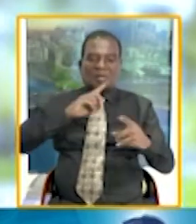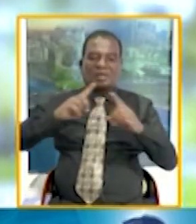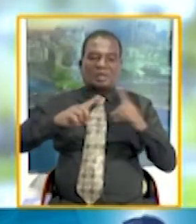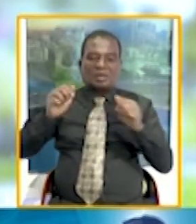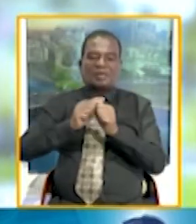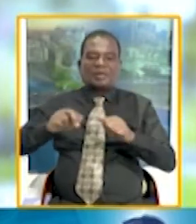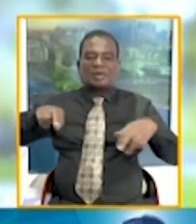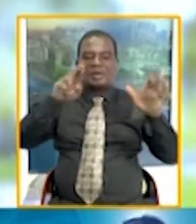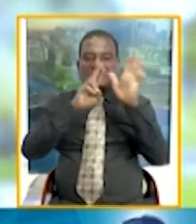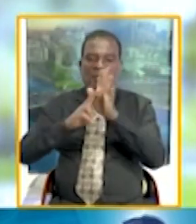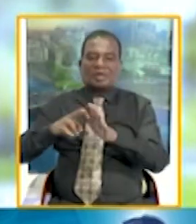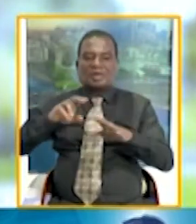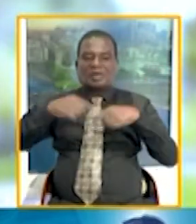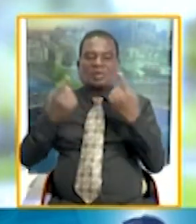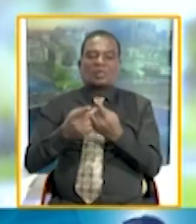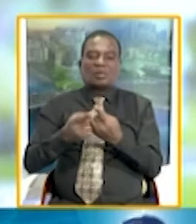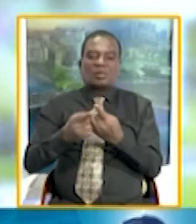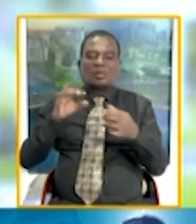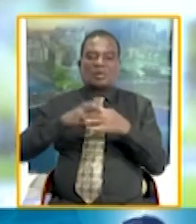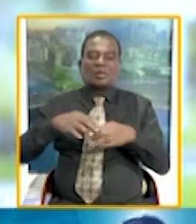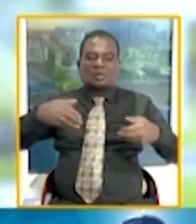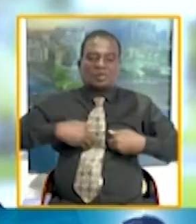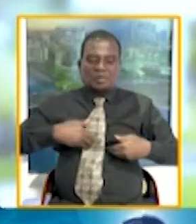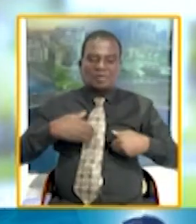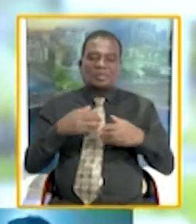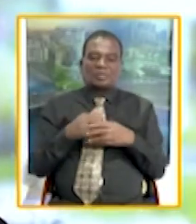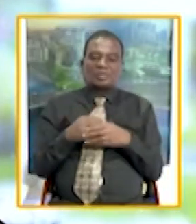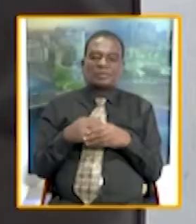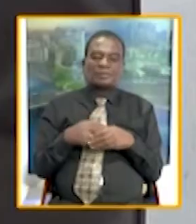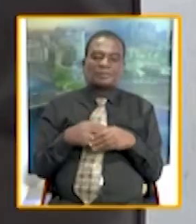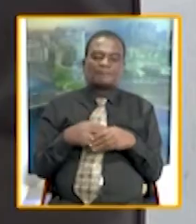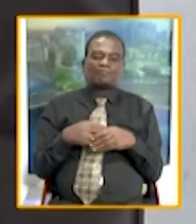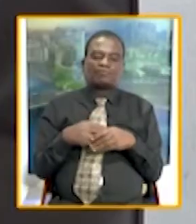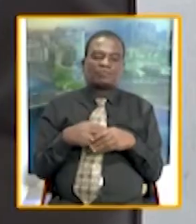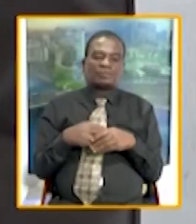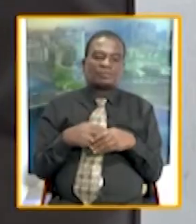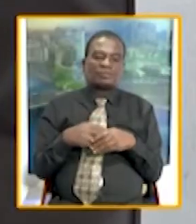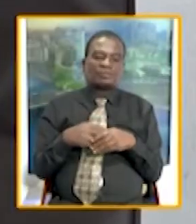représentants de communautés et des mouvements de jeunesse. Alexis Ouedraogo.